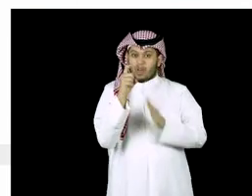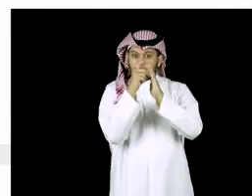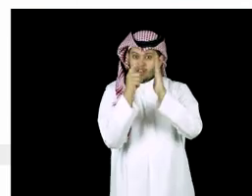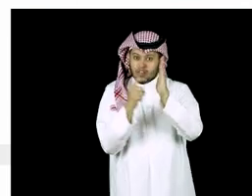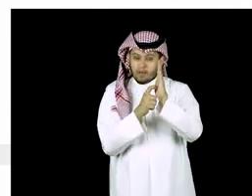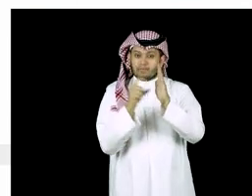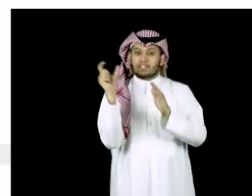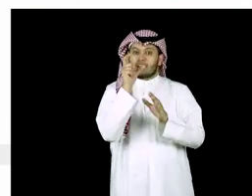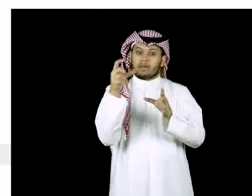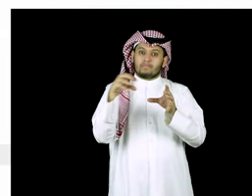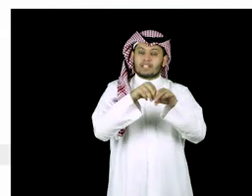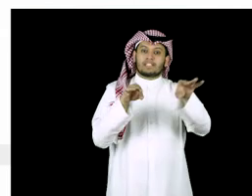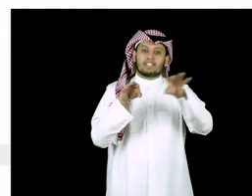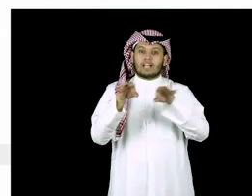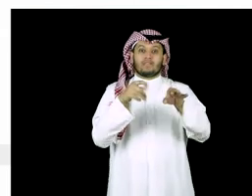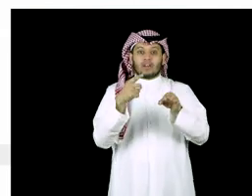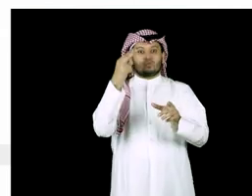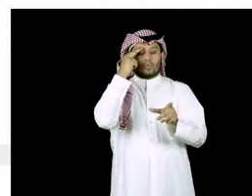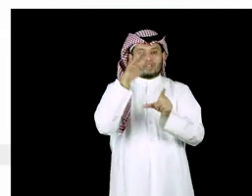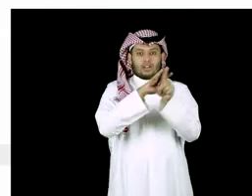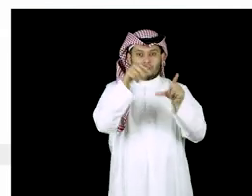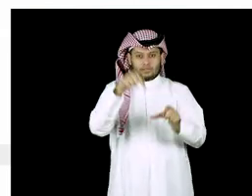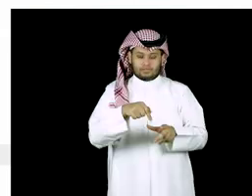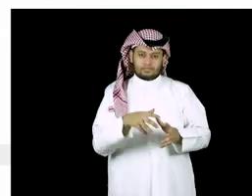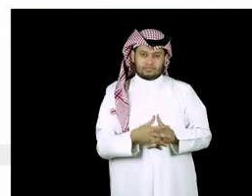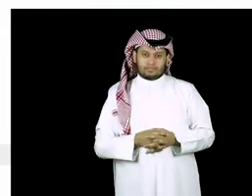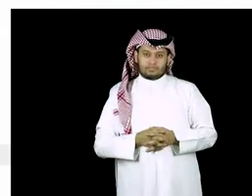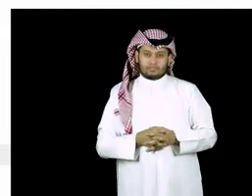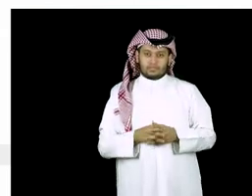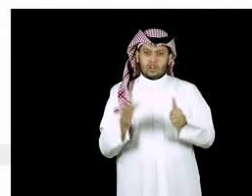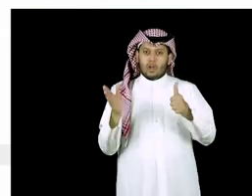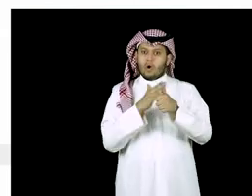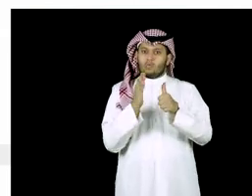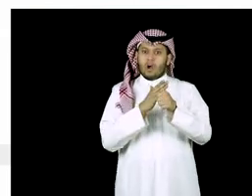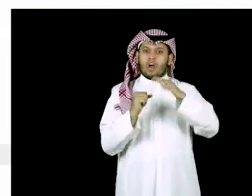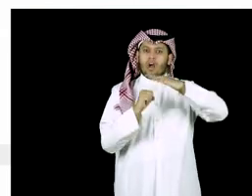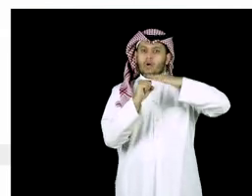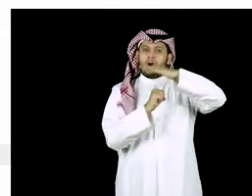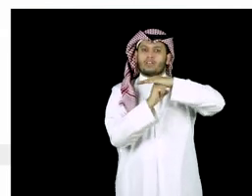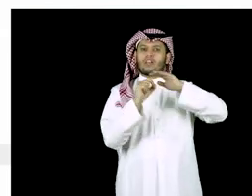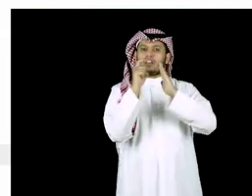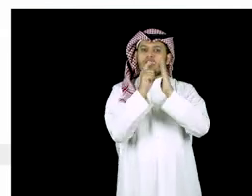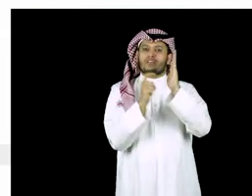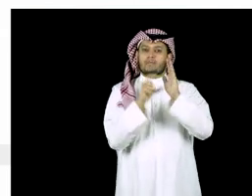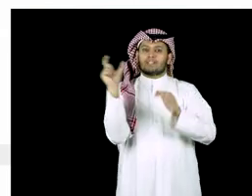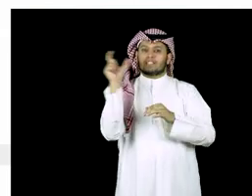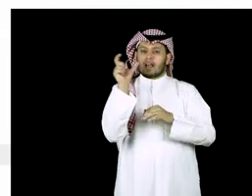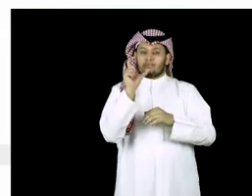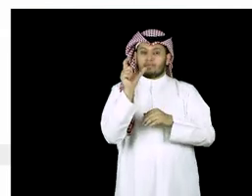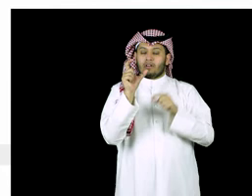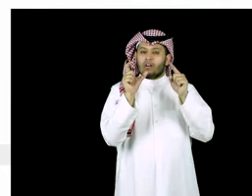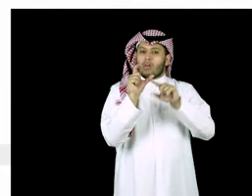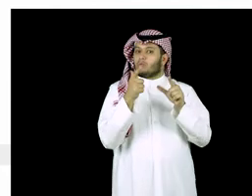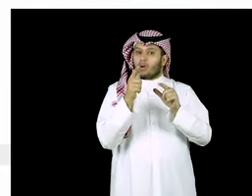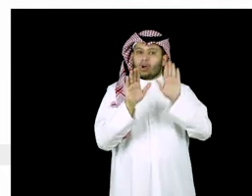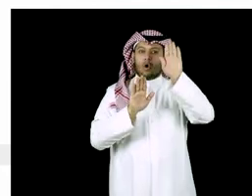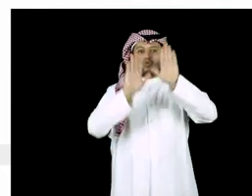السياسي في المملكة. أولا قواعد النظام السياسي في الإسلام: